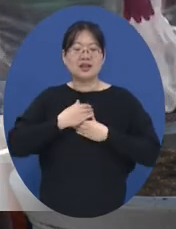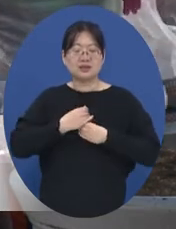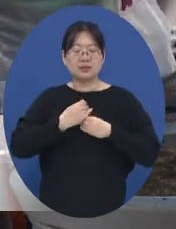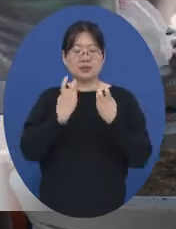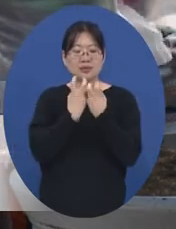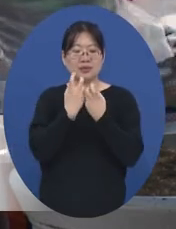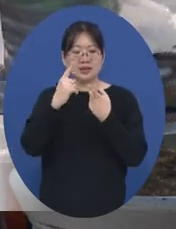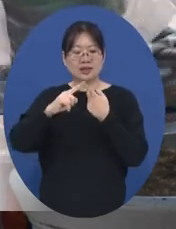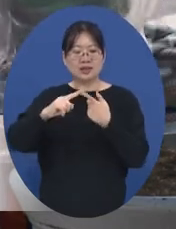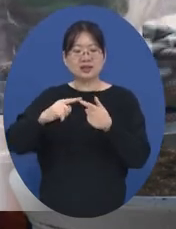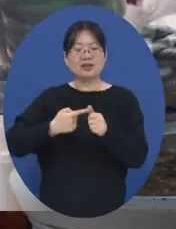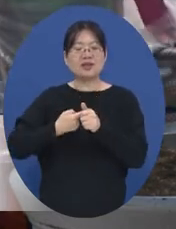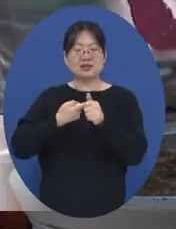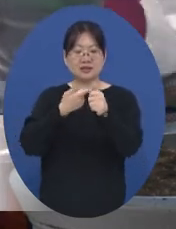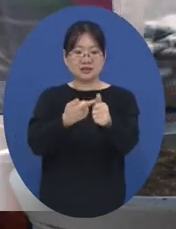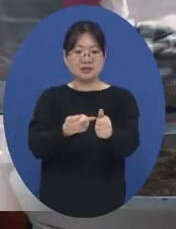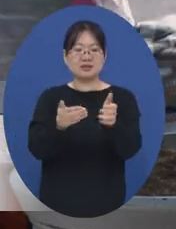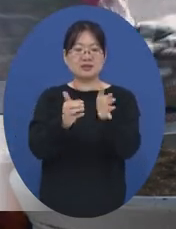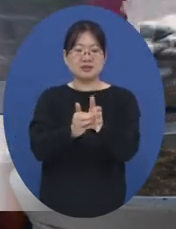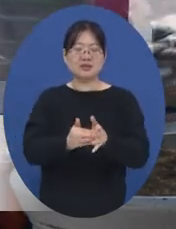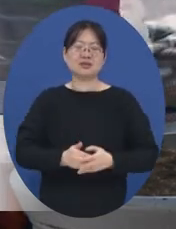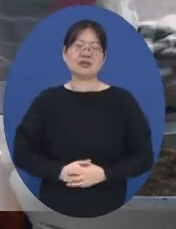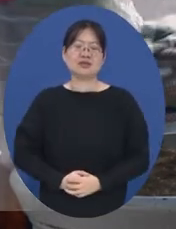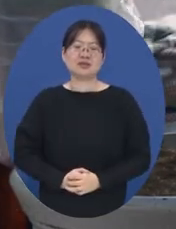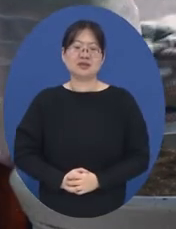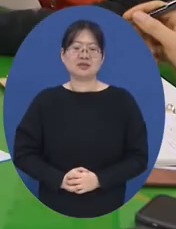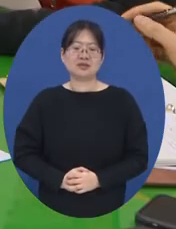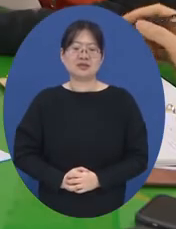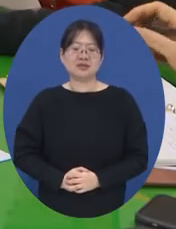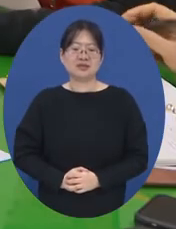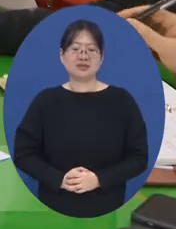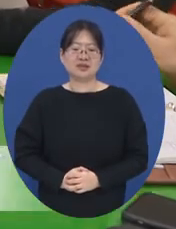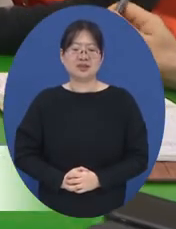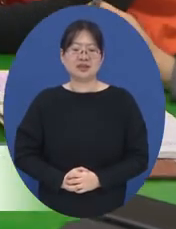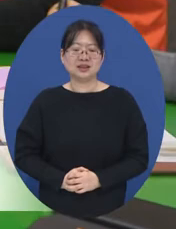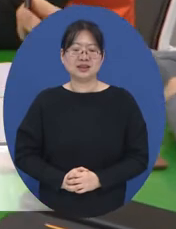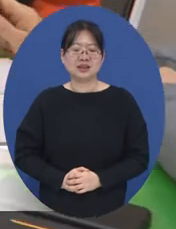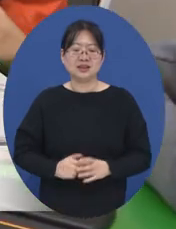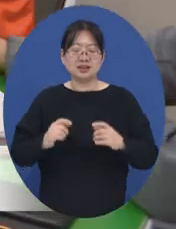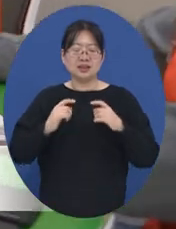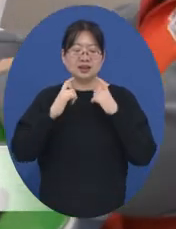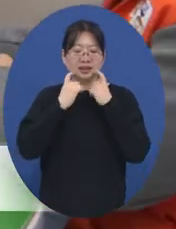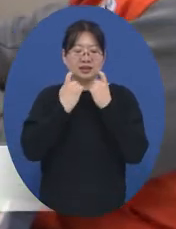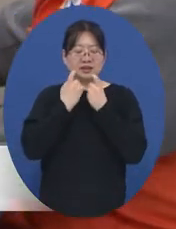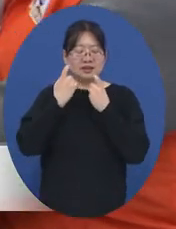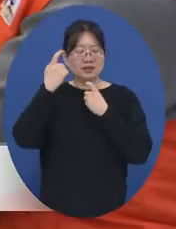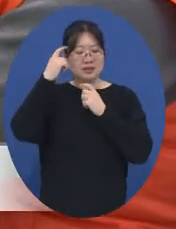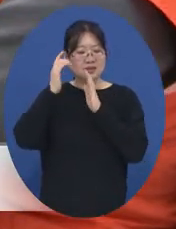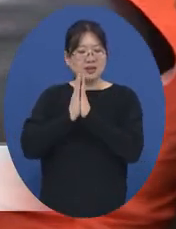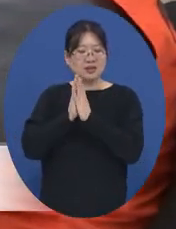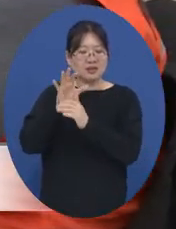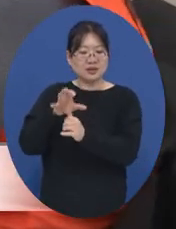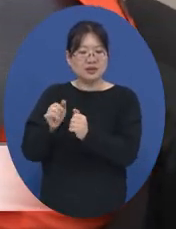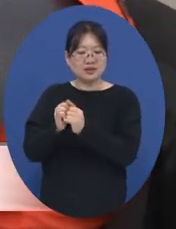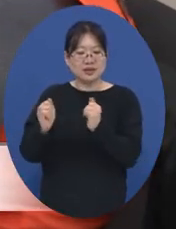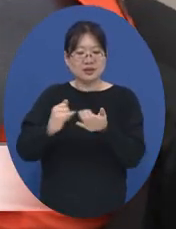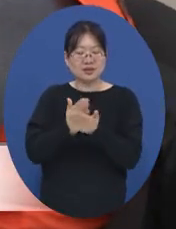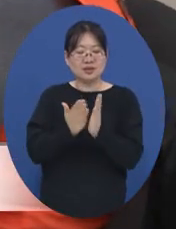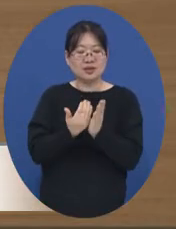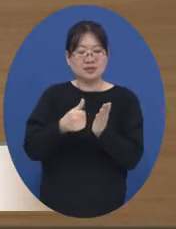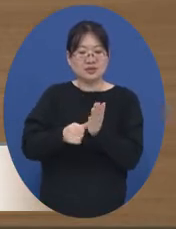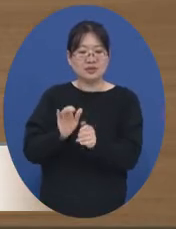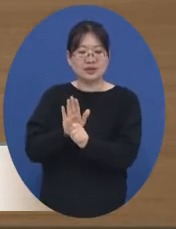홍보하고 배송하고 또 안전수칙에 대해서 알려드리고 있습니다. 자가격리자들을 위한 각계각층의 기부와 지원